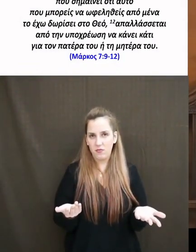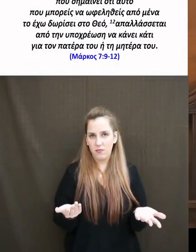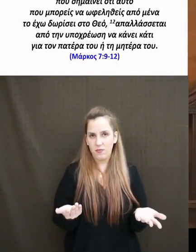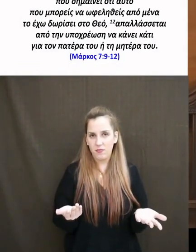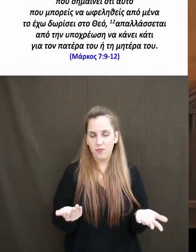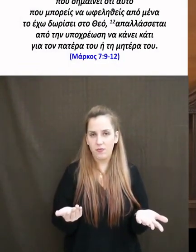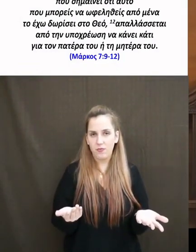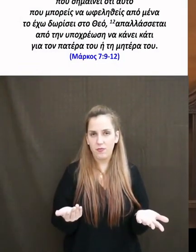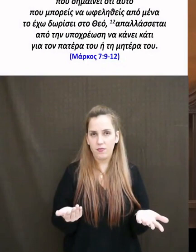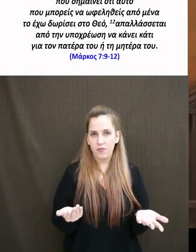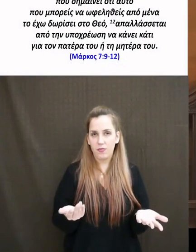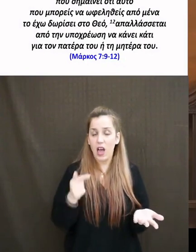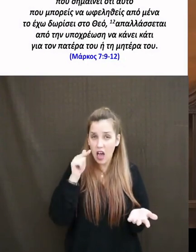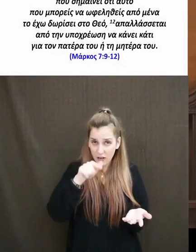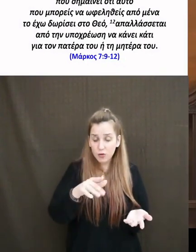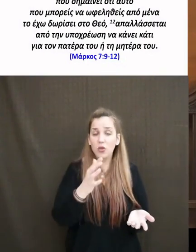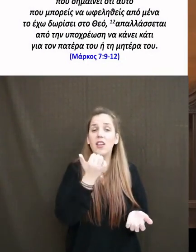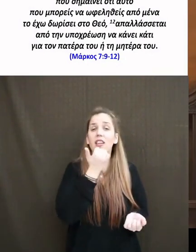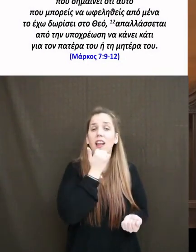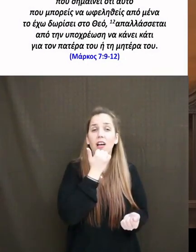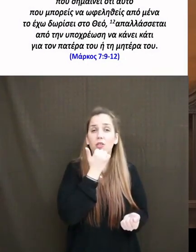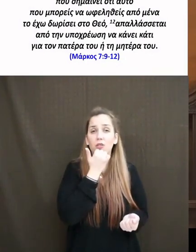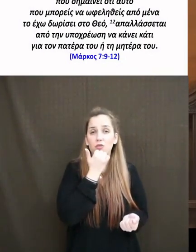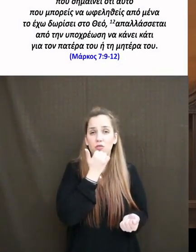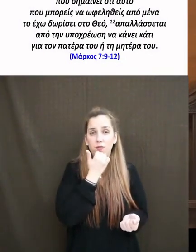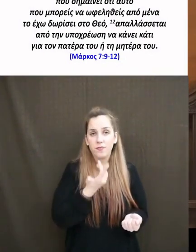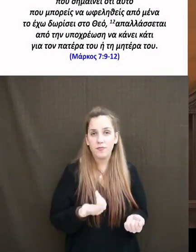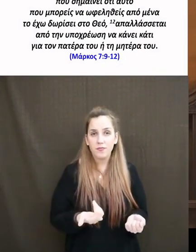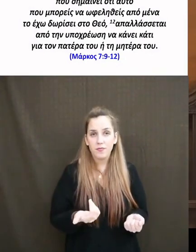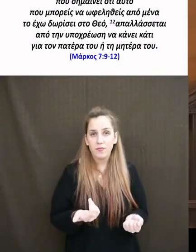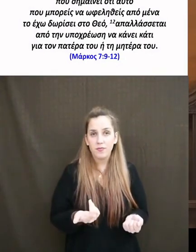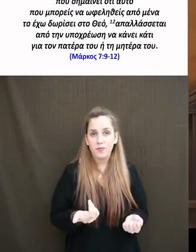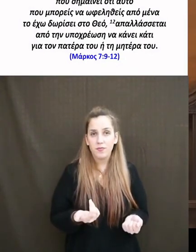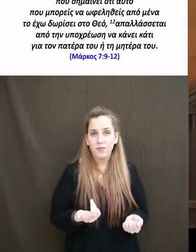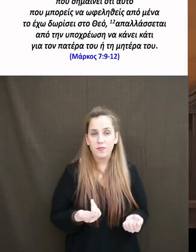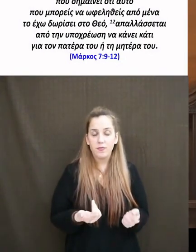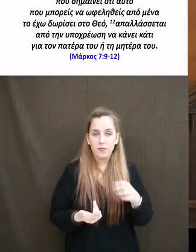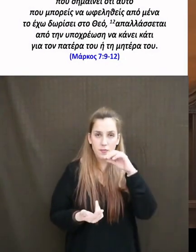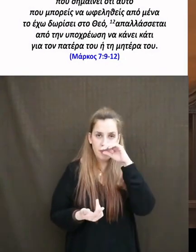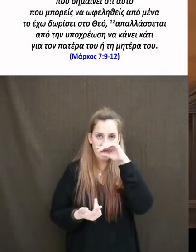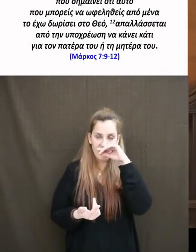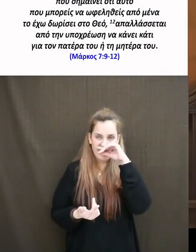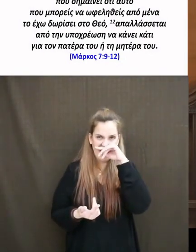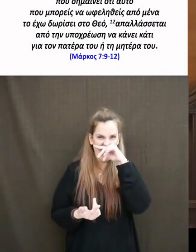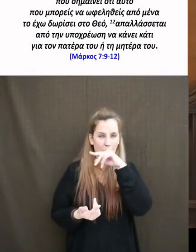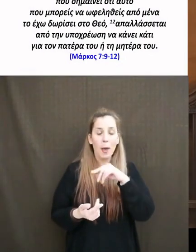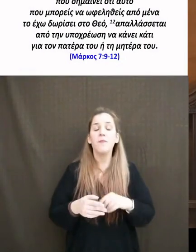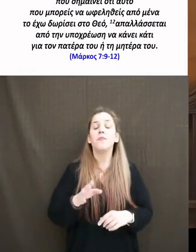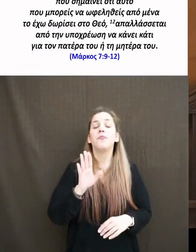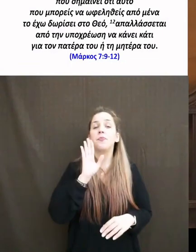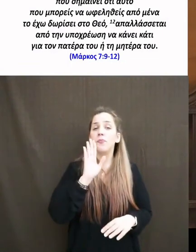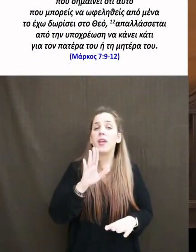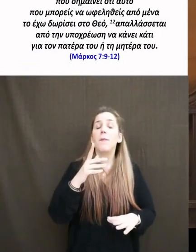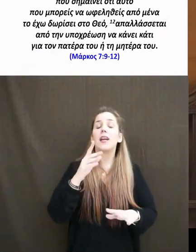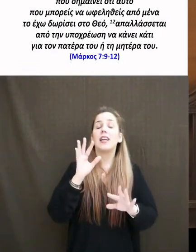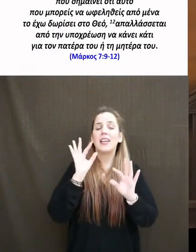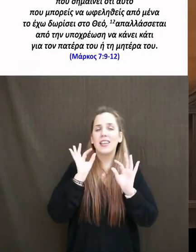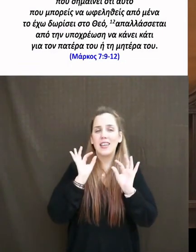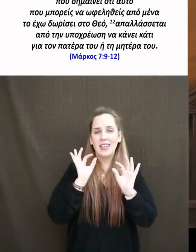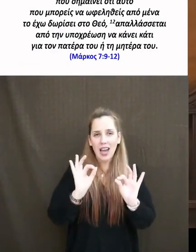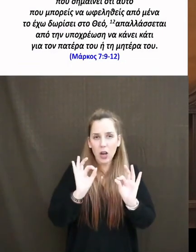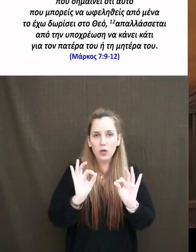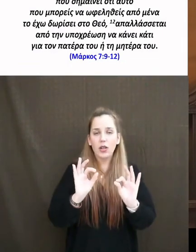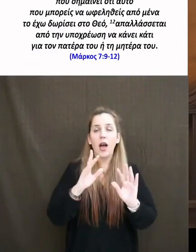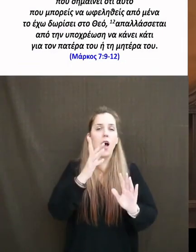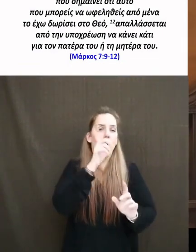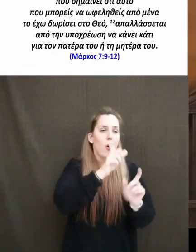Γιατί οι παραδόσεις ορίζουν εάν λατρεύουμε το Θεό πραγματικά. Χωρίς αυτές δεν έχουμε υπόσταση. Δεν έχουμε